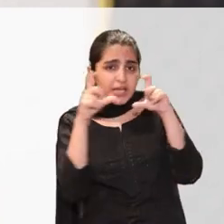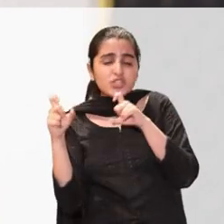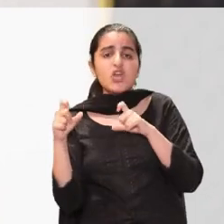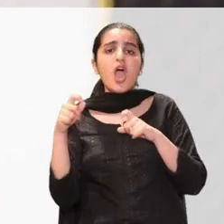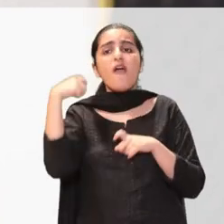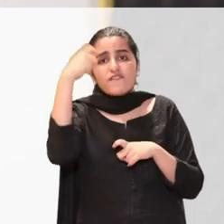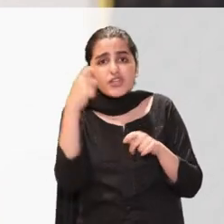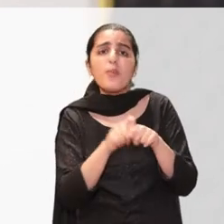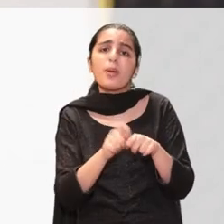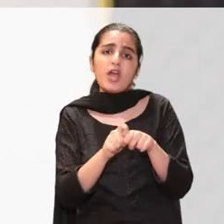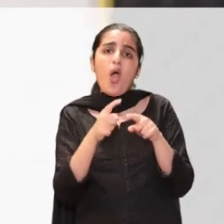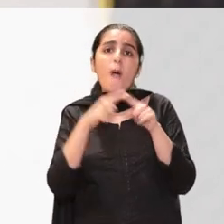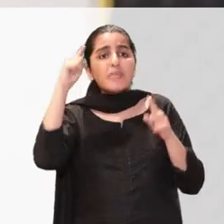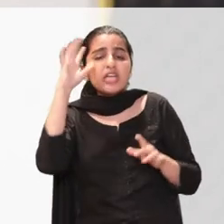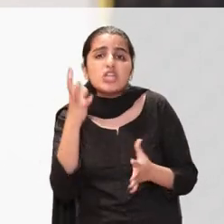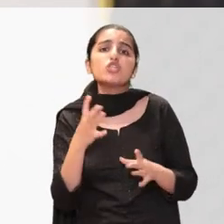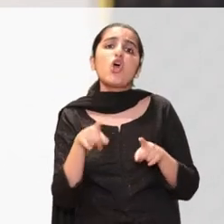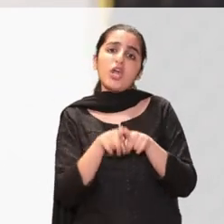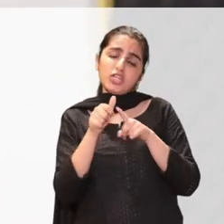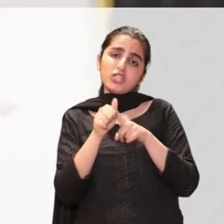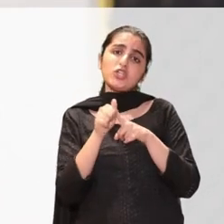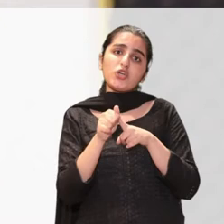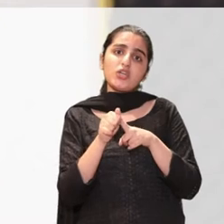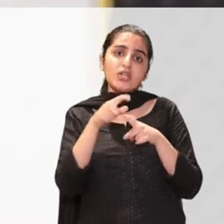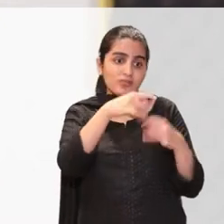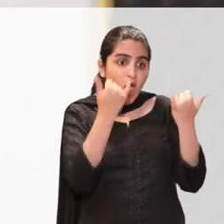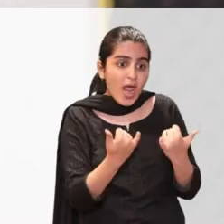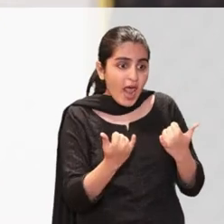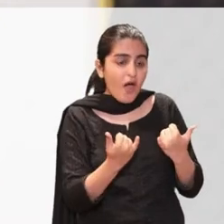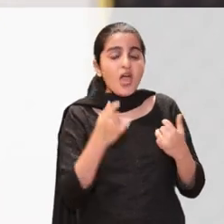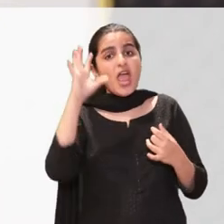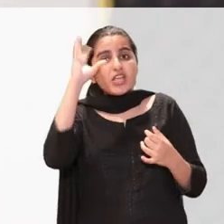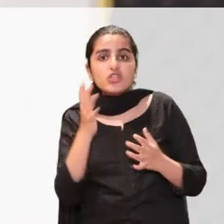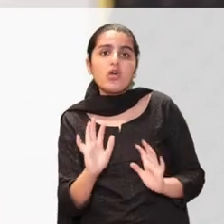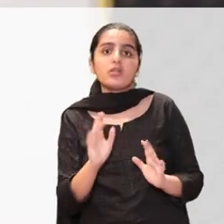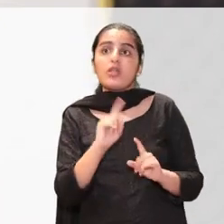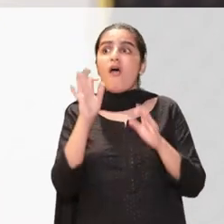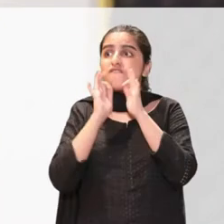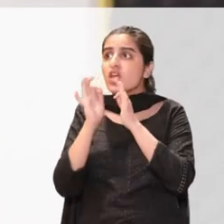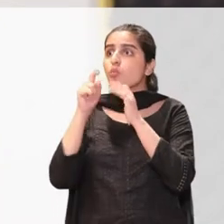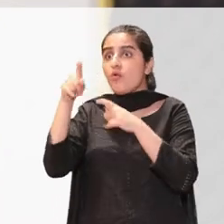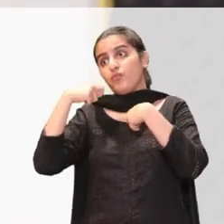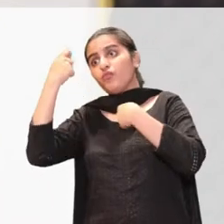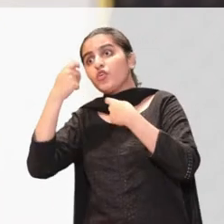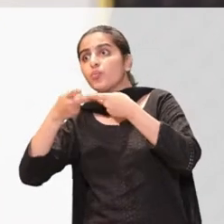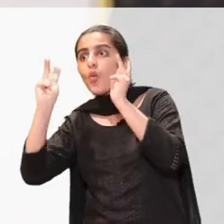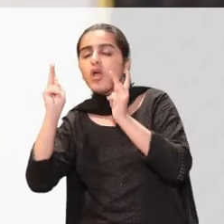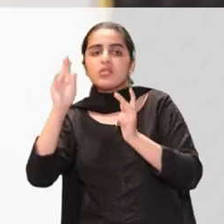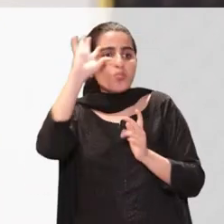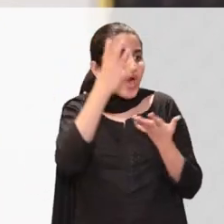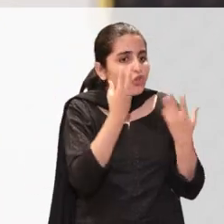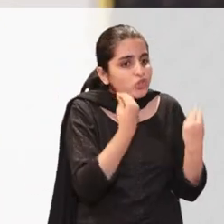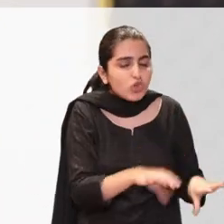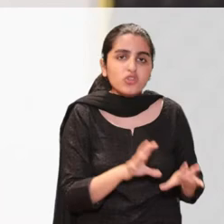लिए बहुत जरूरी है कि आप इंवोल्व हों हर एक्टिविटी में और एक सर्कुलर एक्टिविटीज करें बहुत सारी ट्रेनिंग और तीन हिस्सा लें हल्दी